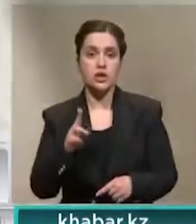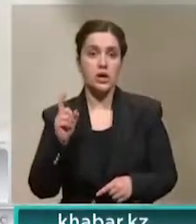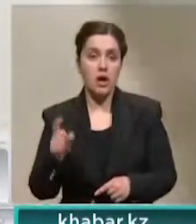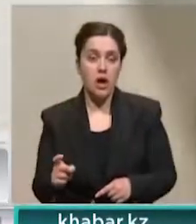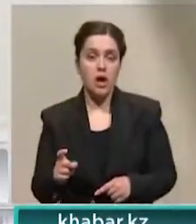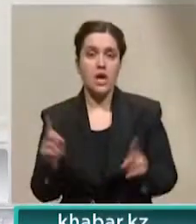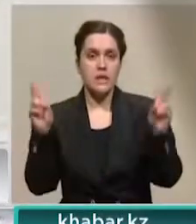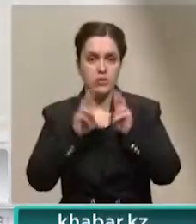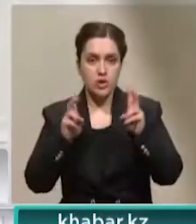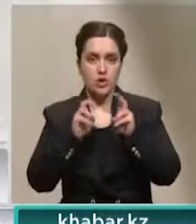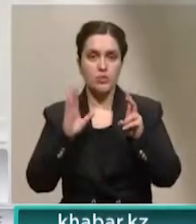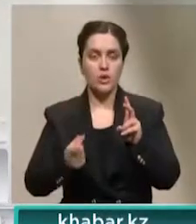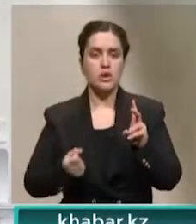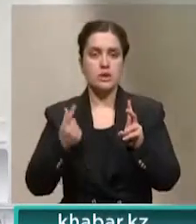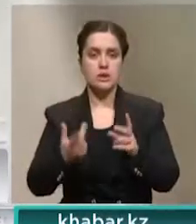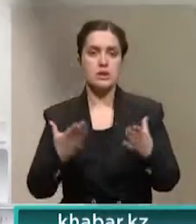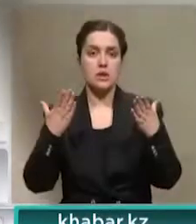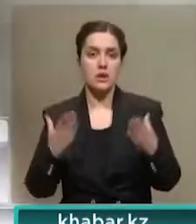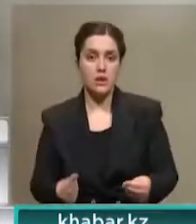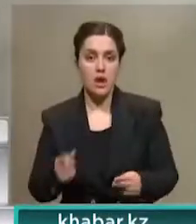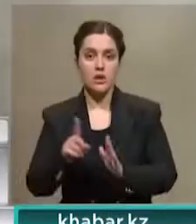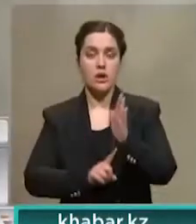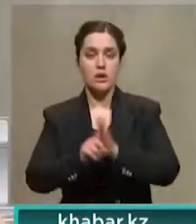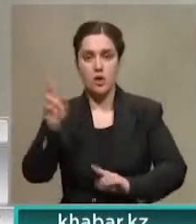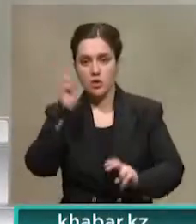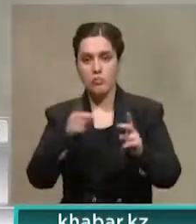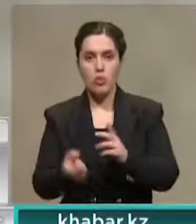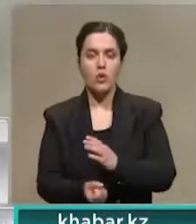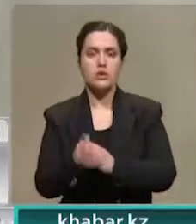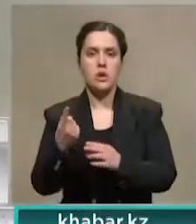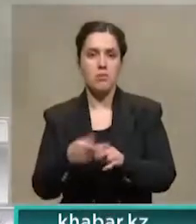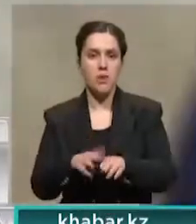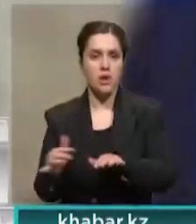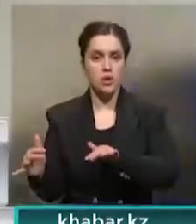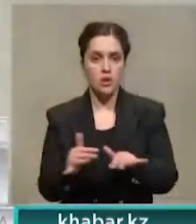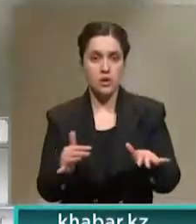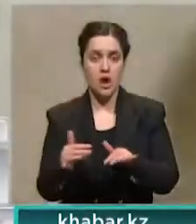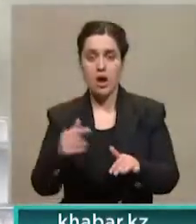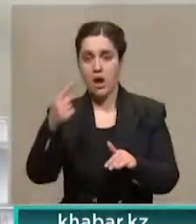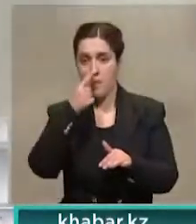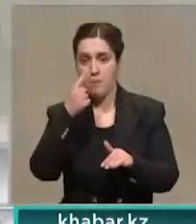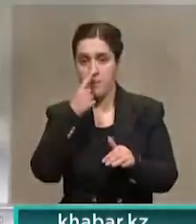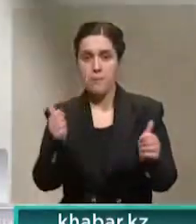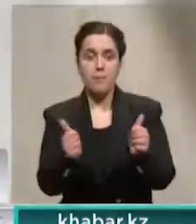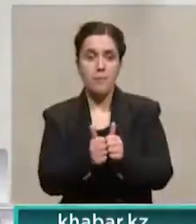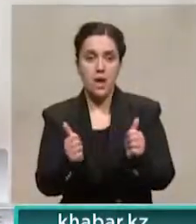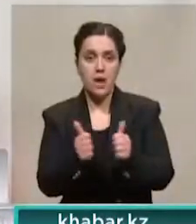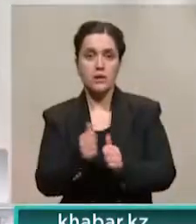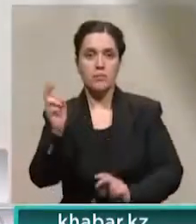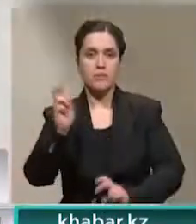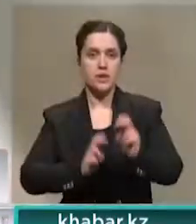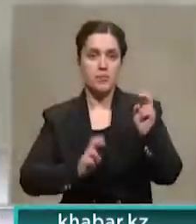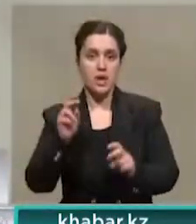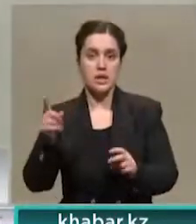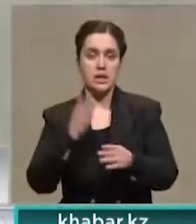отдела ЖКХ. Экспертизу будут проводить несколько дней. Параллельно начнут поиски и источника утечки. К слову, неподалеку